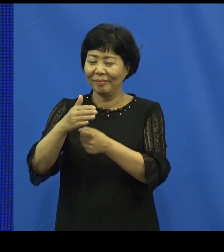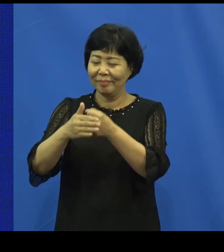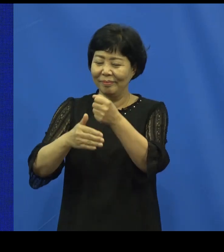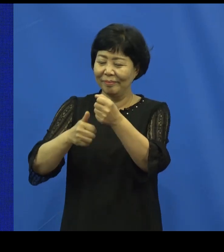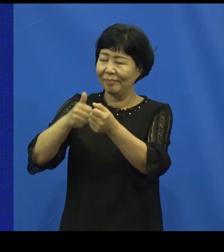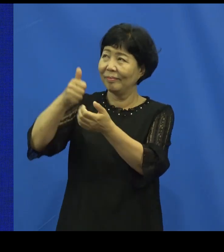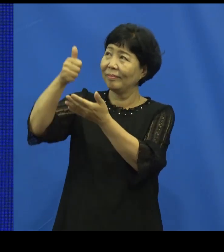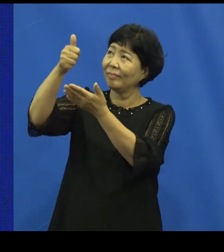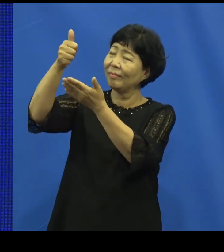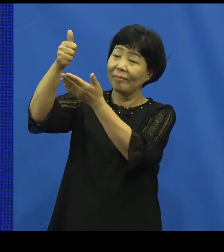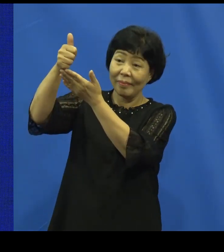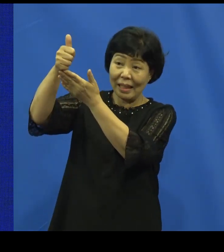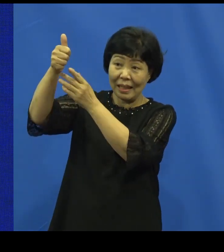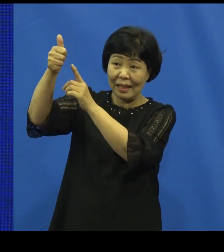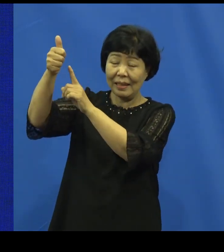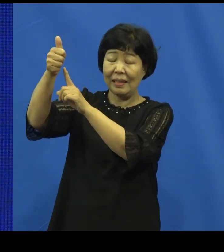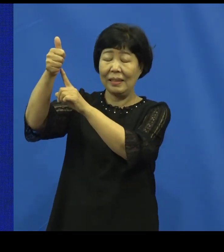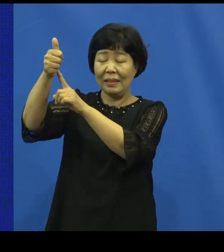하나님의 그